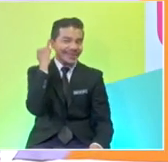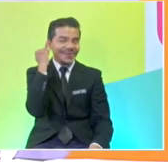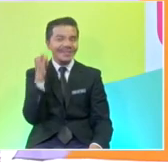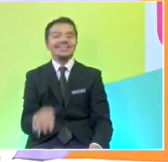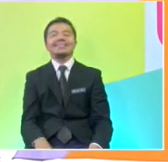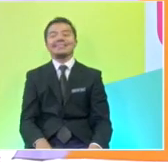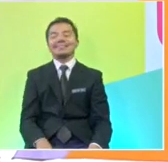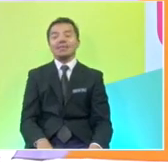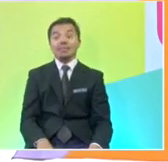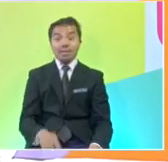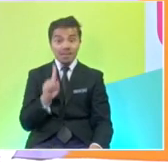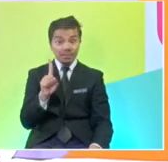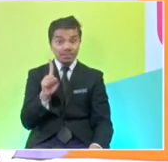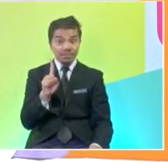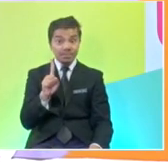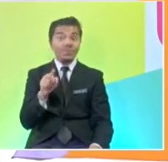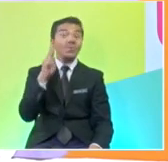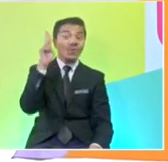Indigo dan